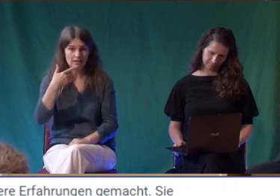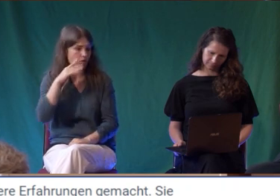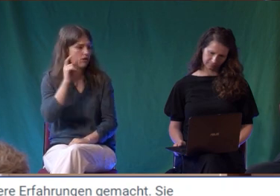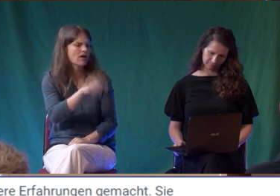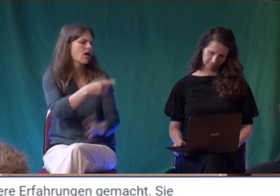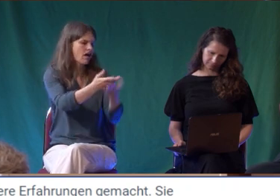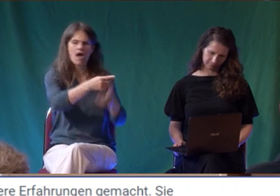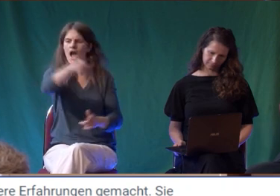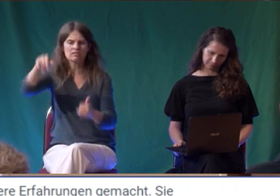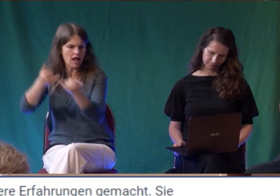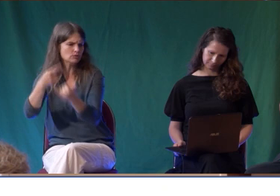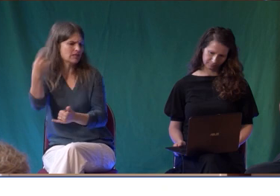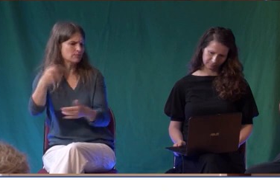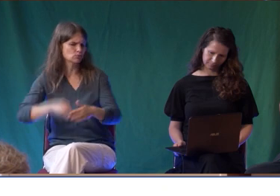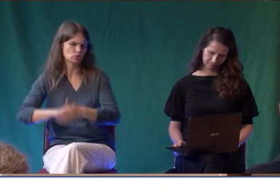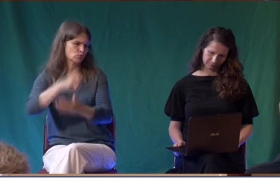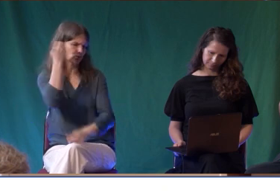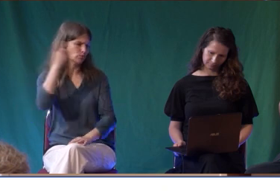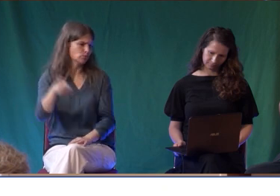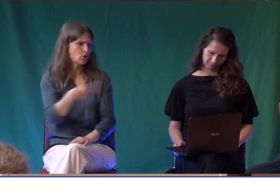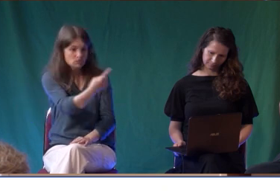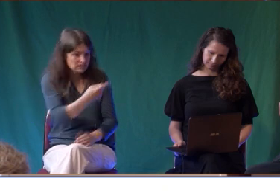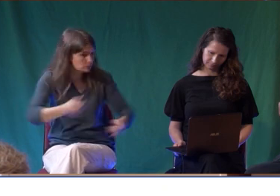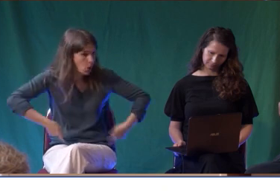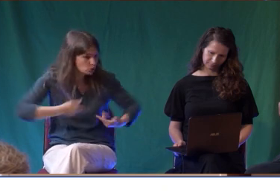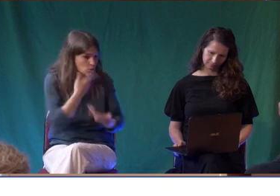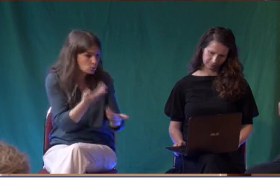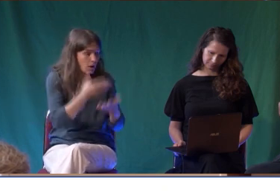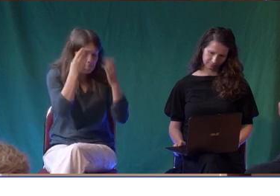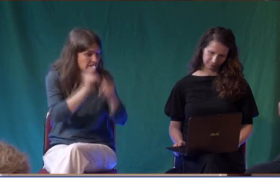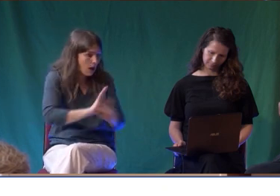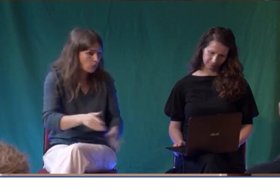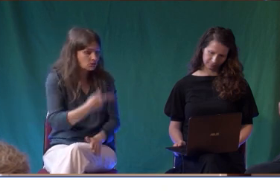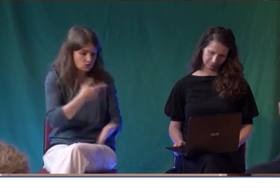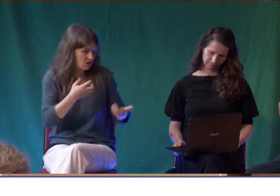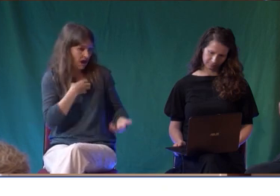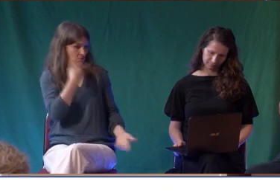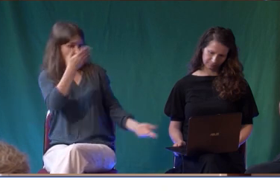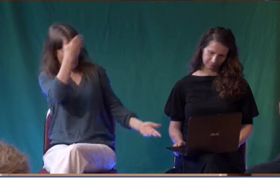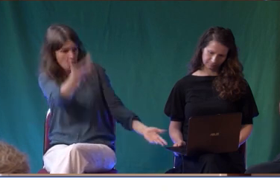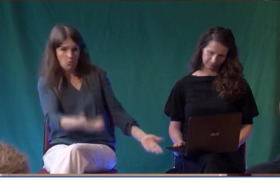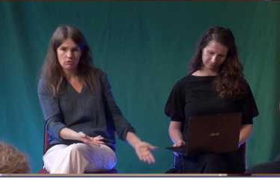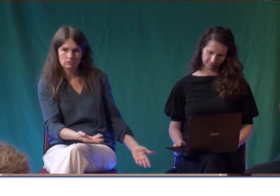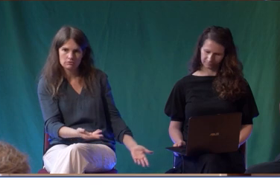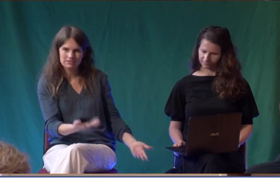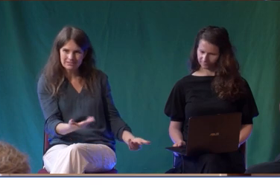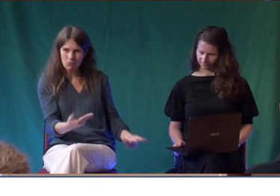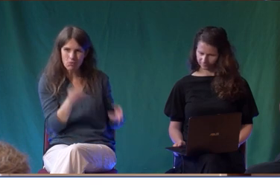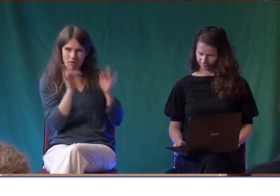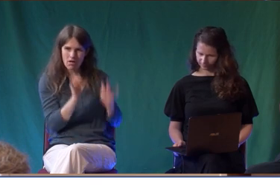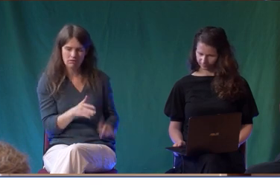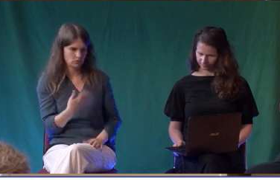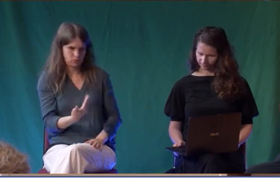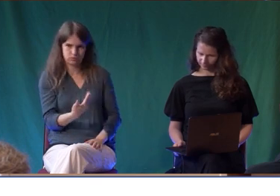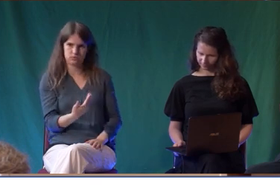oder sie sind nicht so krank dass sie im Rollstuhl sitzen oder blind sind mehrere Pferde drin sind da